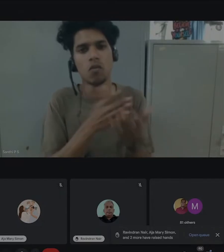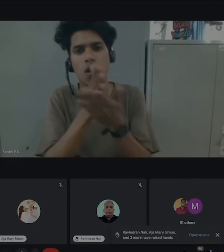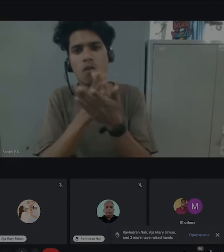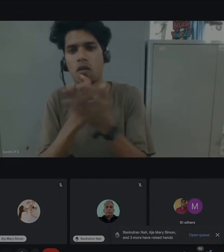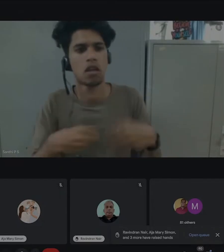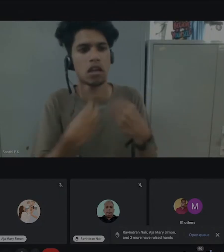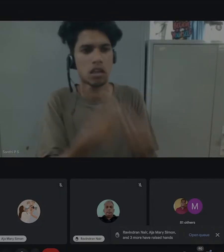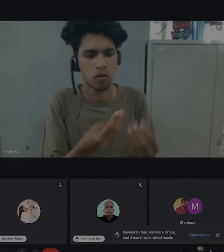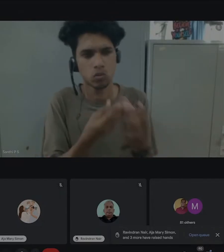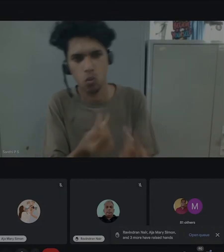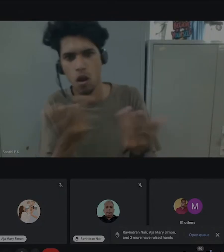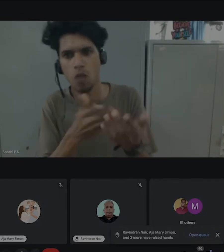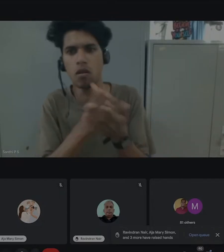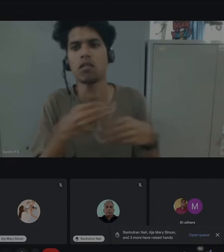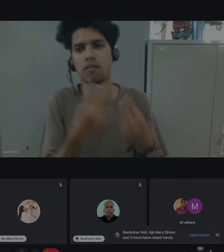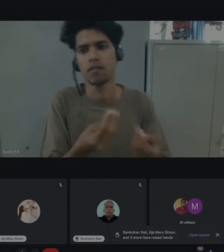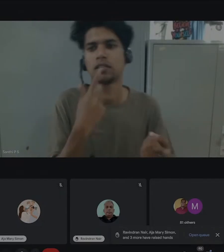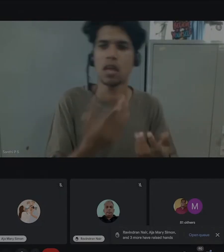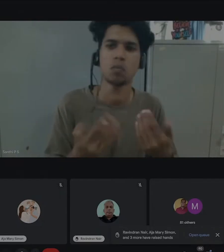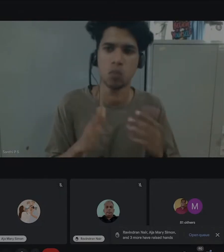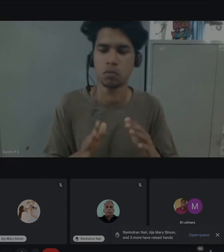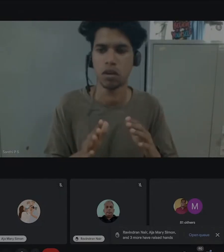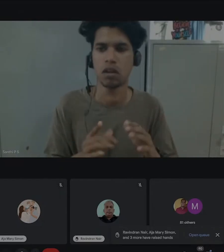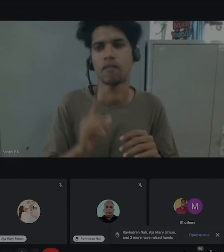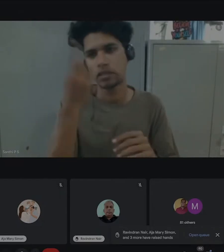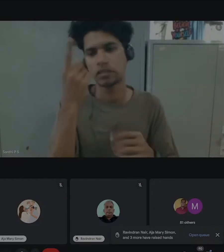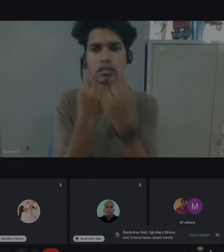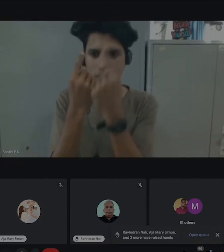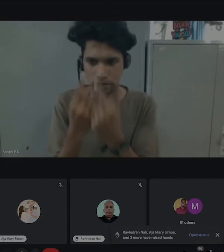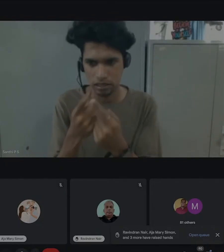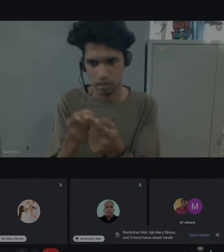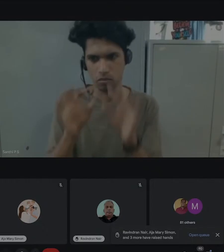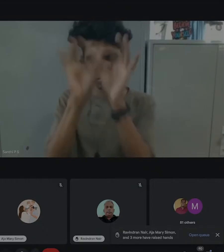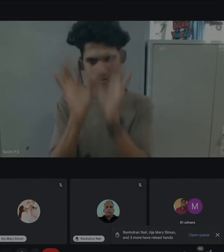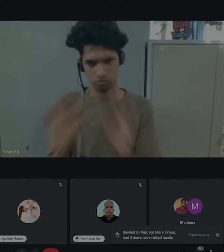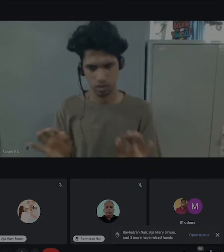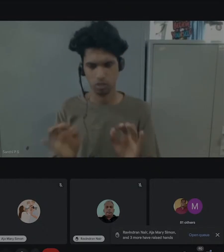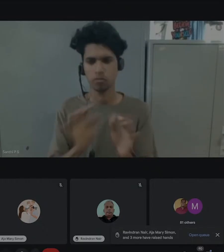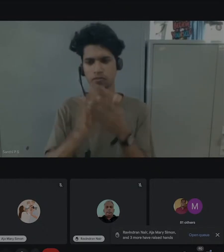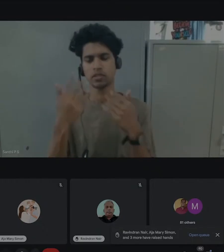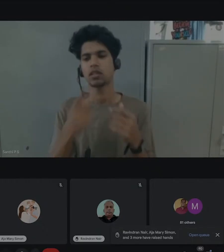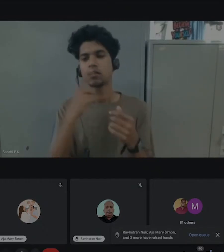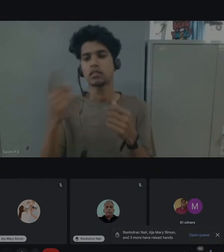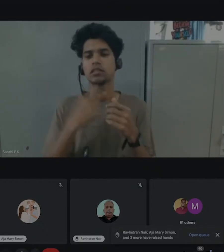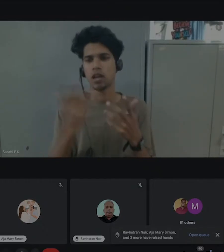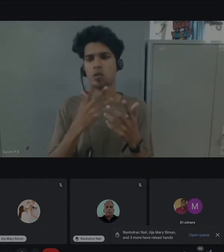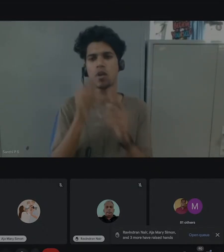അപ്പൊ അതിനൊരു ഫീഡിംഗ് തെറപ്പിസ്റ്റിനെ തന്നെ നേരിട്ട് കണ്ട് പരിശോധനകൾ കൃത്യമായിട്ട് ചെയ്ത് അവർ പറയുന്ന നിർദ്ദേശങ്ങൾ